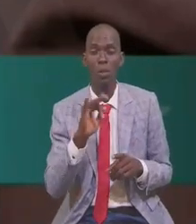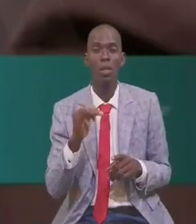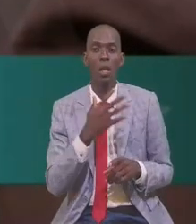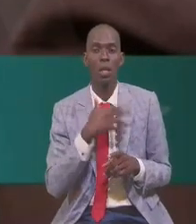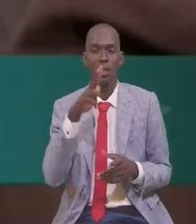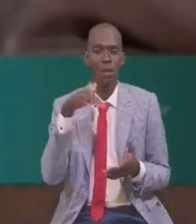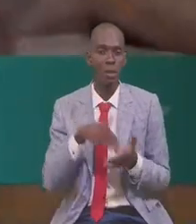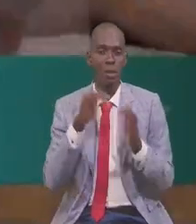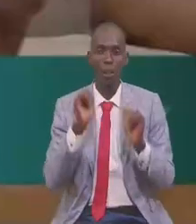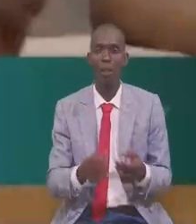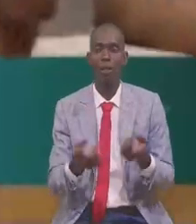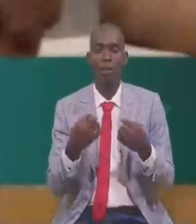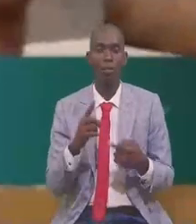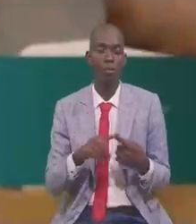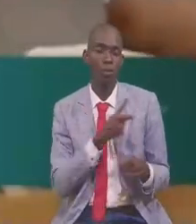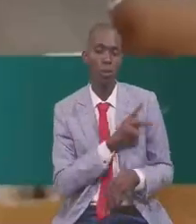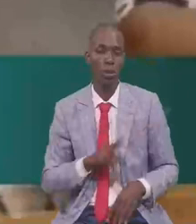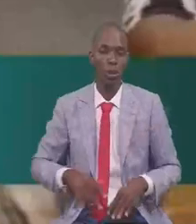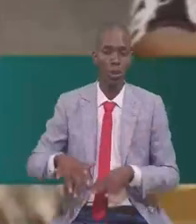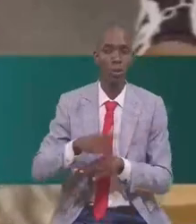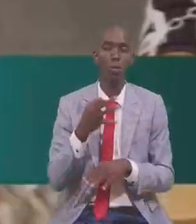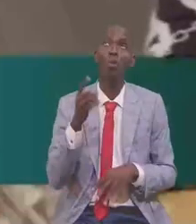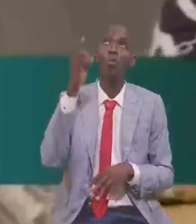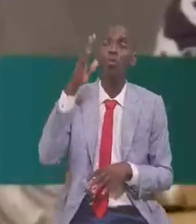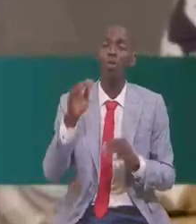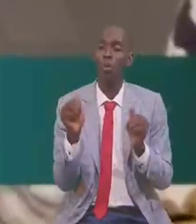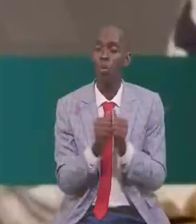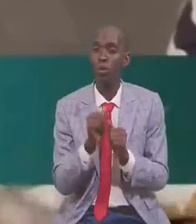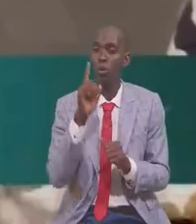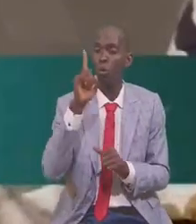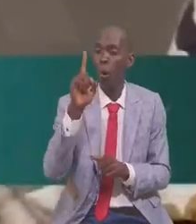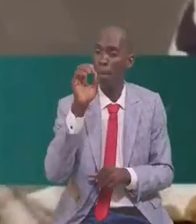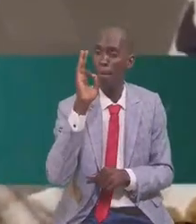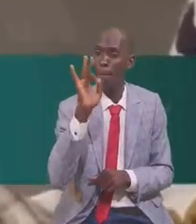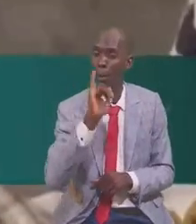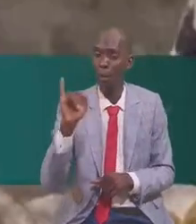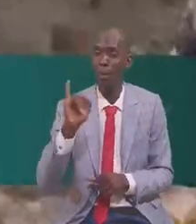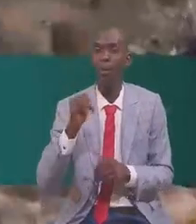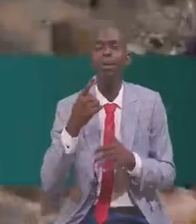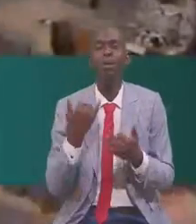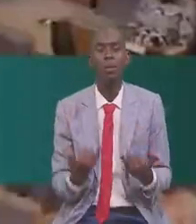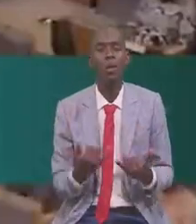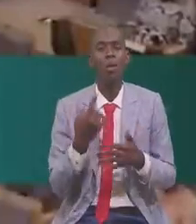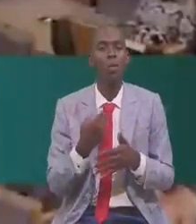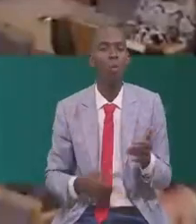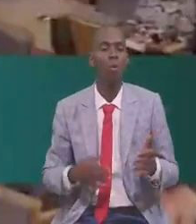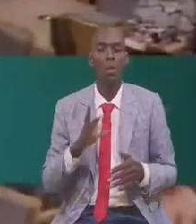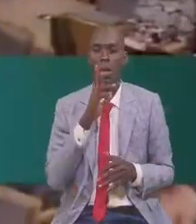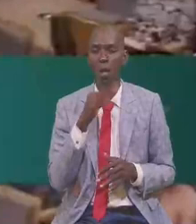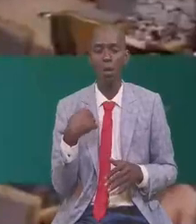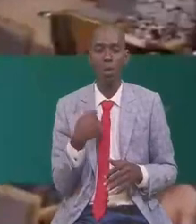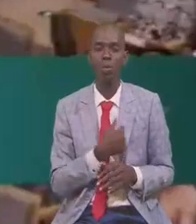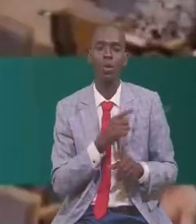Dieu avec un seul message. Maintenant, qu'est-ce que nous allons faire avec Philippe? Qu'est-ce que nous allons faire